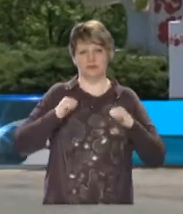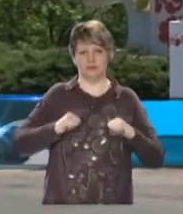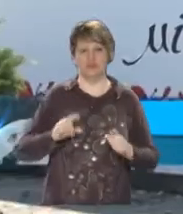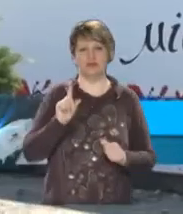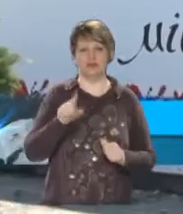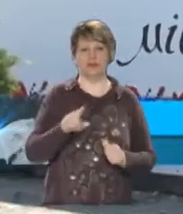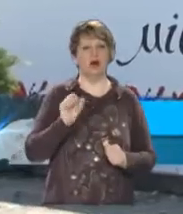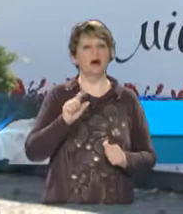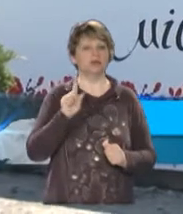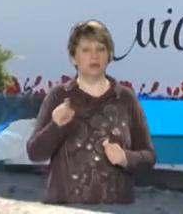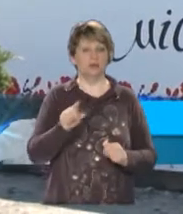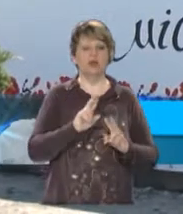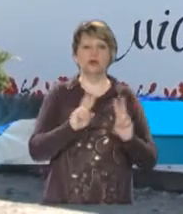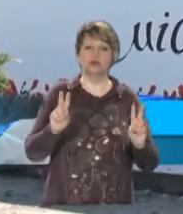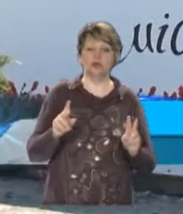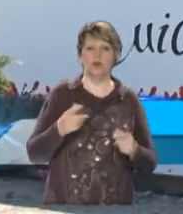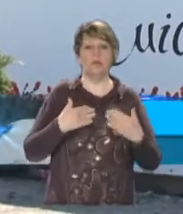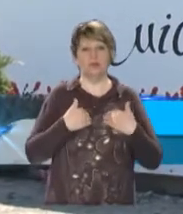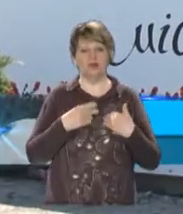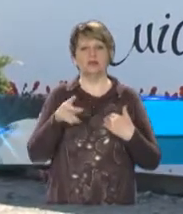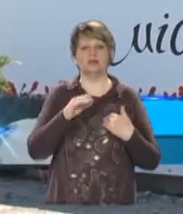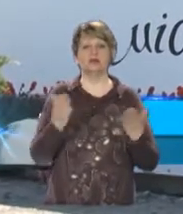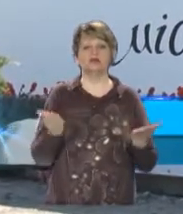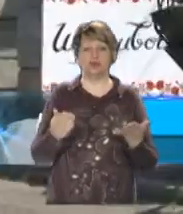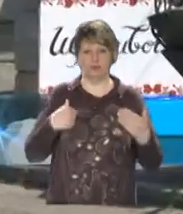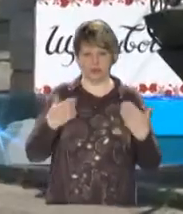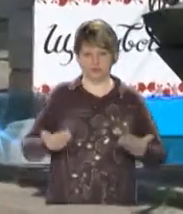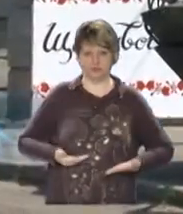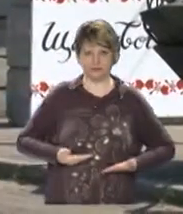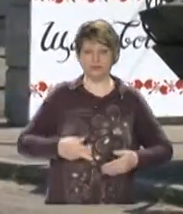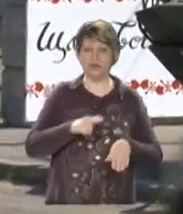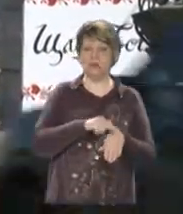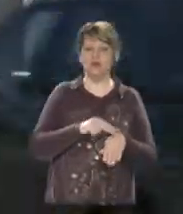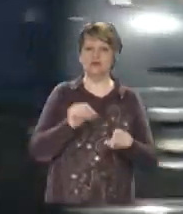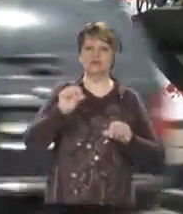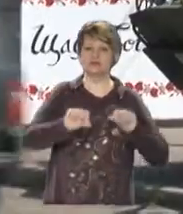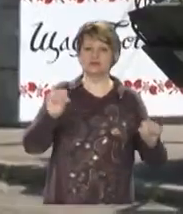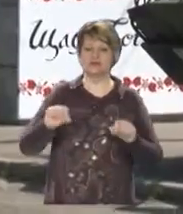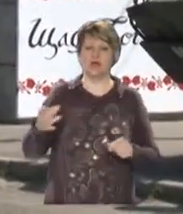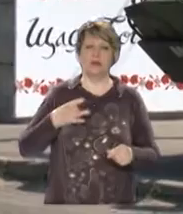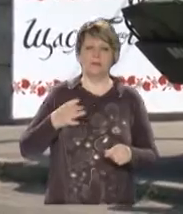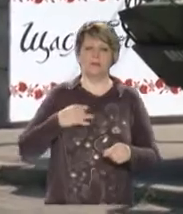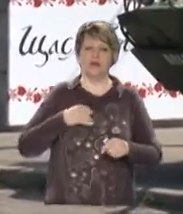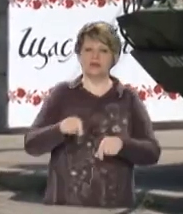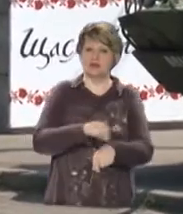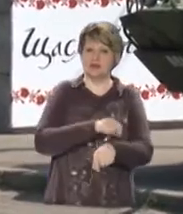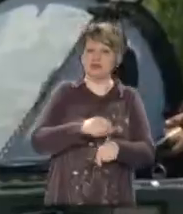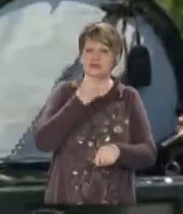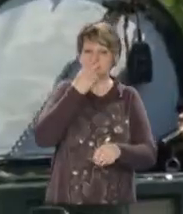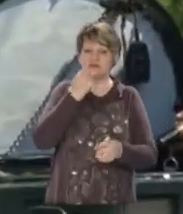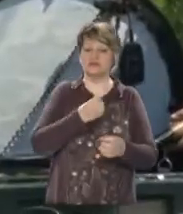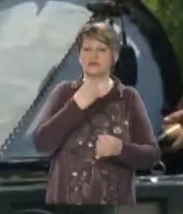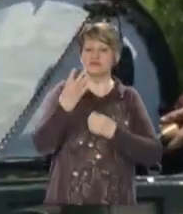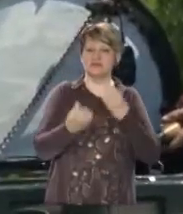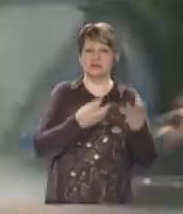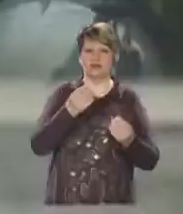там. А також вкотре нагадати, хто ми, звідки і для чого живемо. Днями правоохоронці прикрасили блокпости білою банерною тканиною з